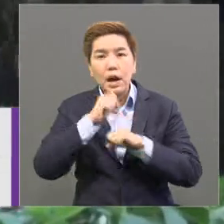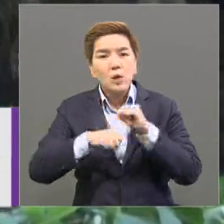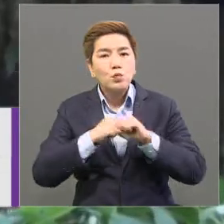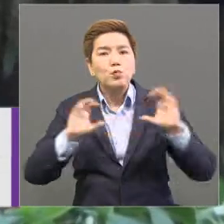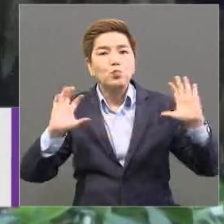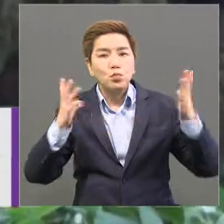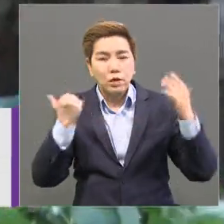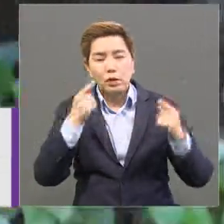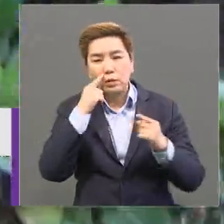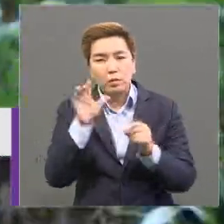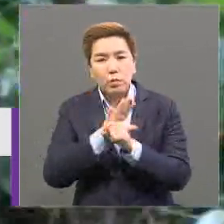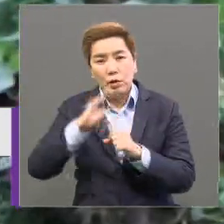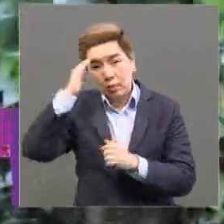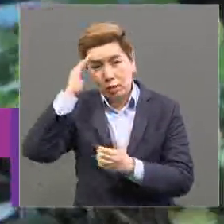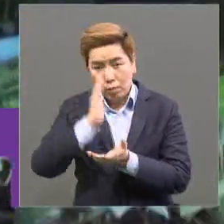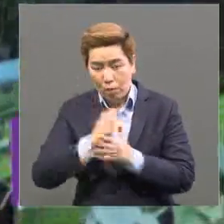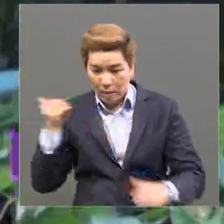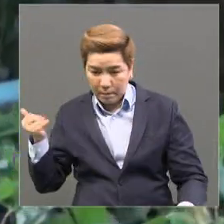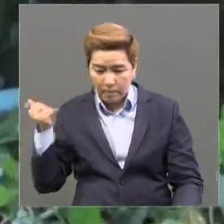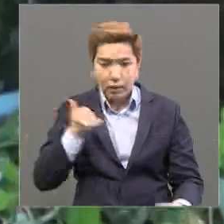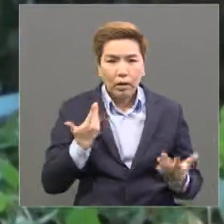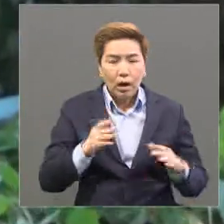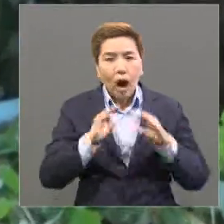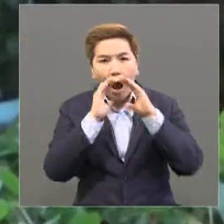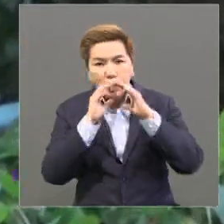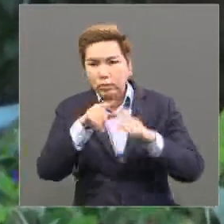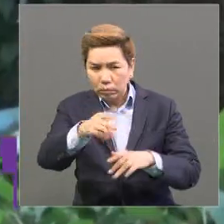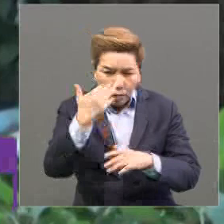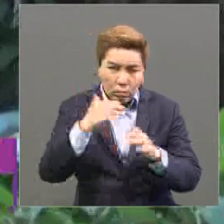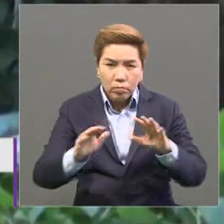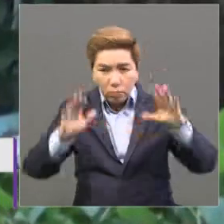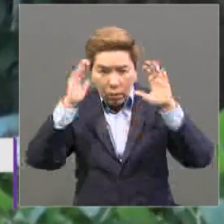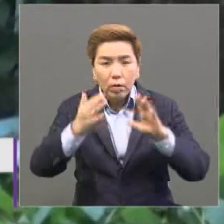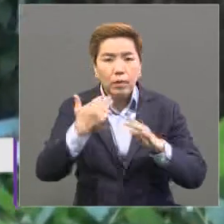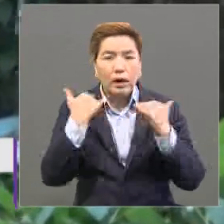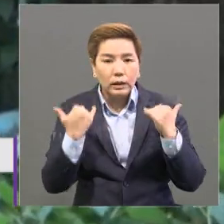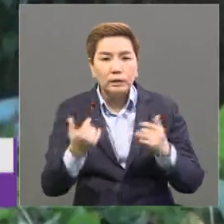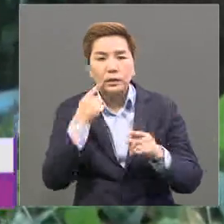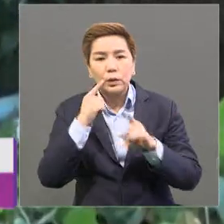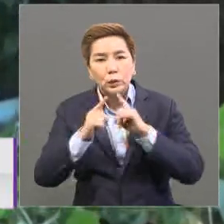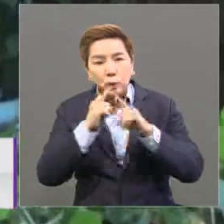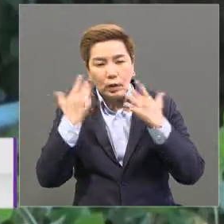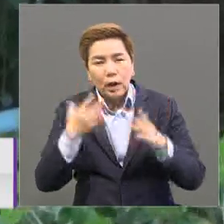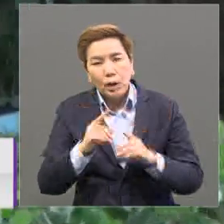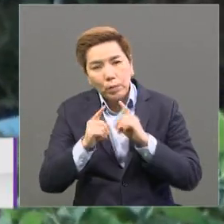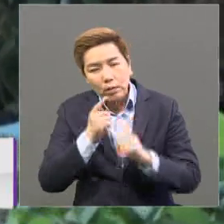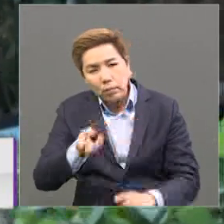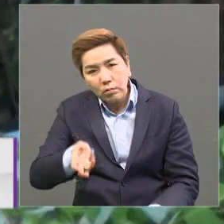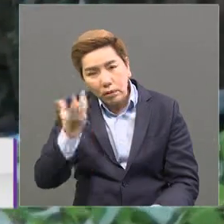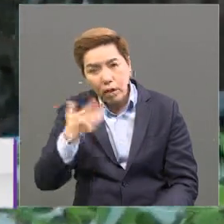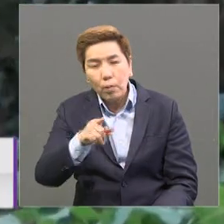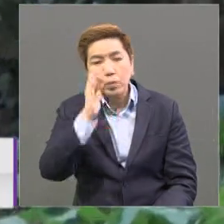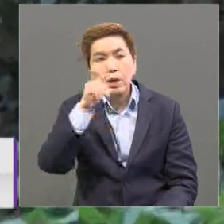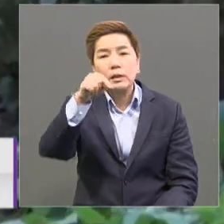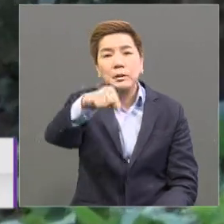ความครับ จังหวะที่ทางเจ้าที่เนี่ยไปยืนนะฮะแสดงตัวตรงนั้นเนี่ยท้ายที่สุดแล้วนะฮะเจจาพูดคุยกันอยู่สักพักเนี่ย